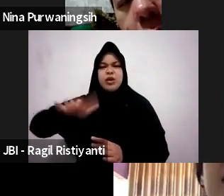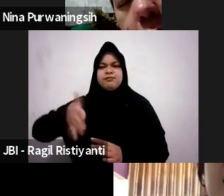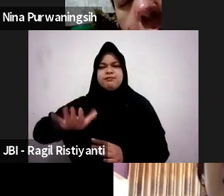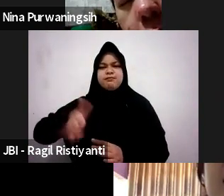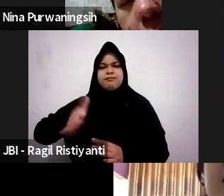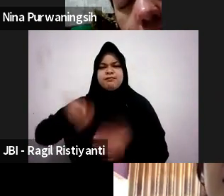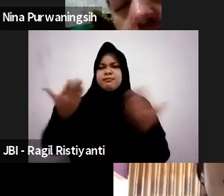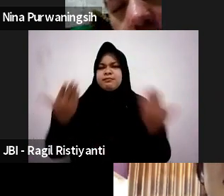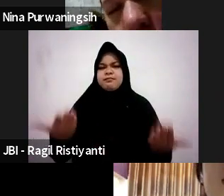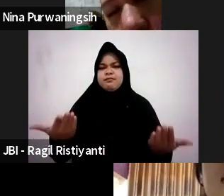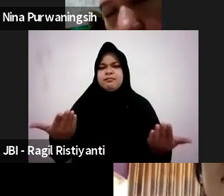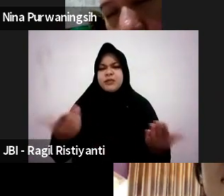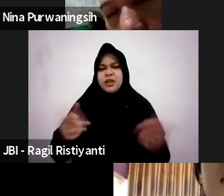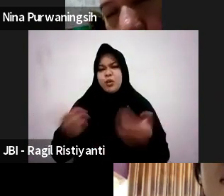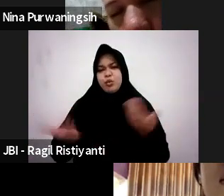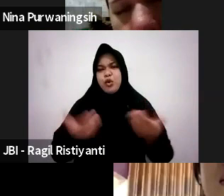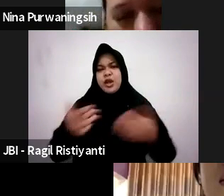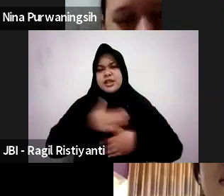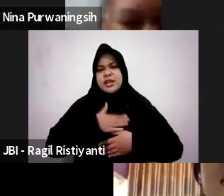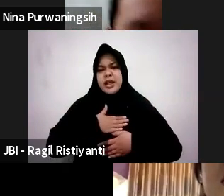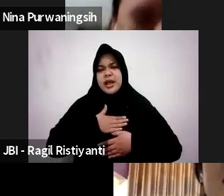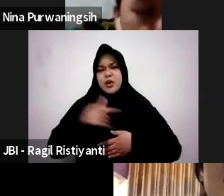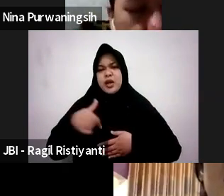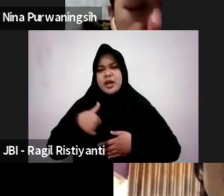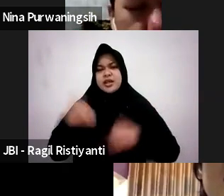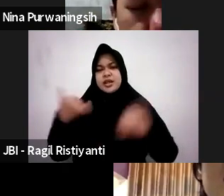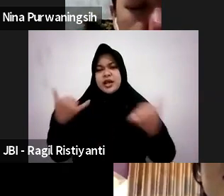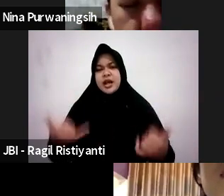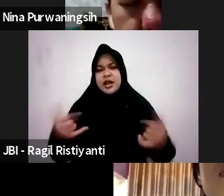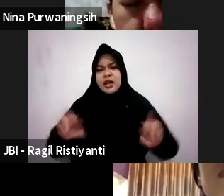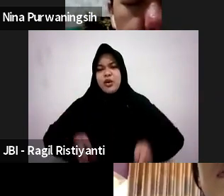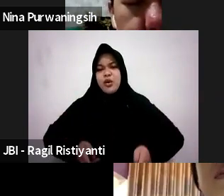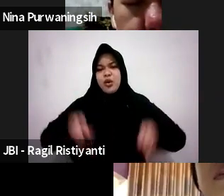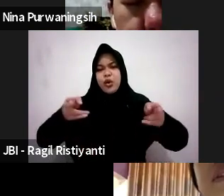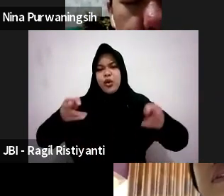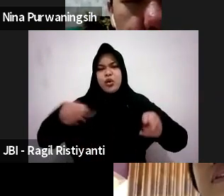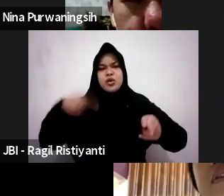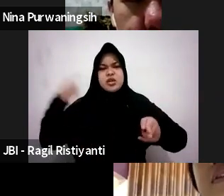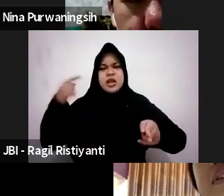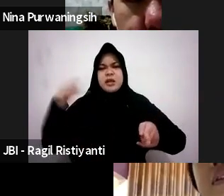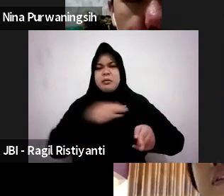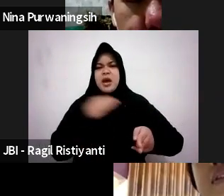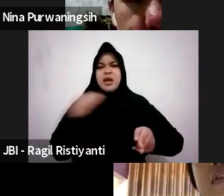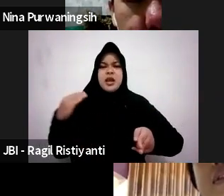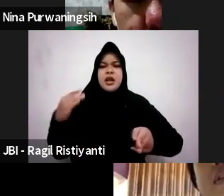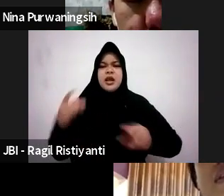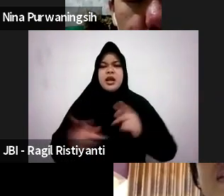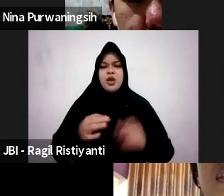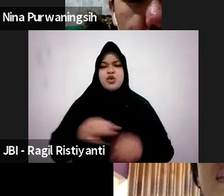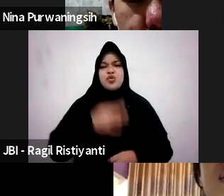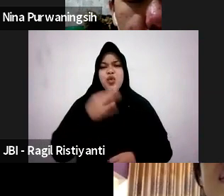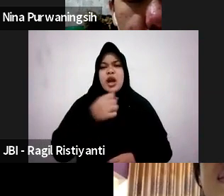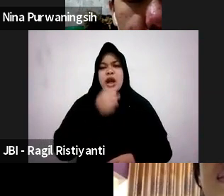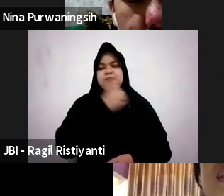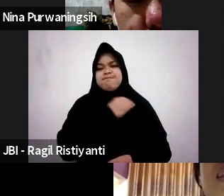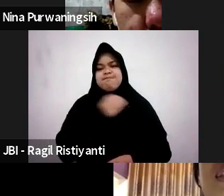mungkin punya saya yang stabil Saya sekarang ada di hotel tapi tidak sering mati nanti kalau tidak terdengar mohon maaf ya